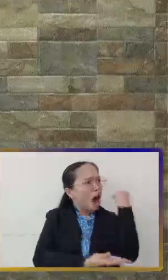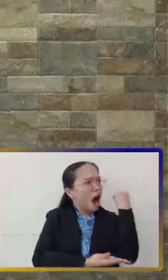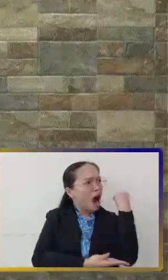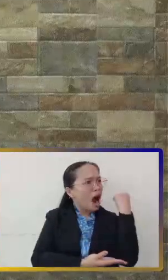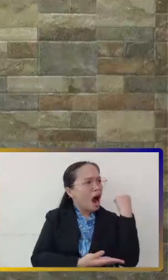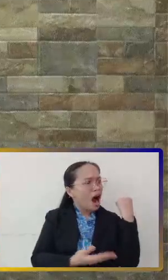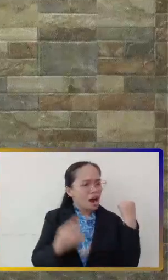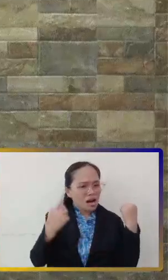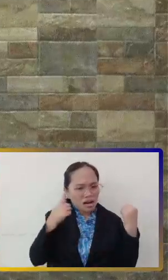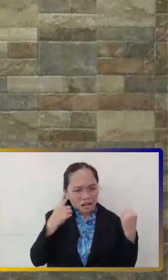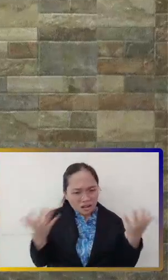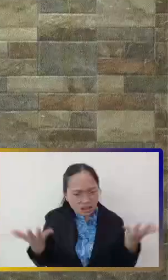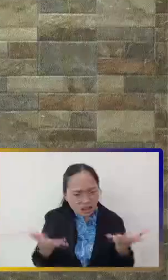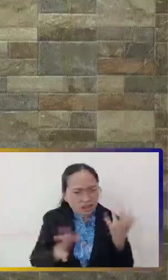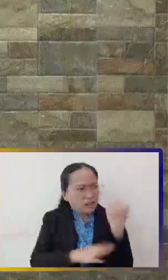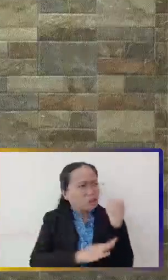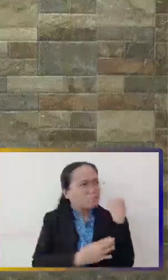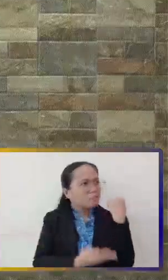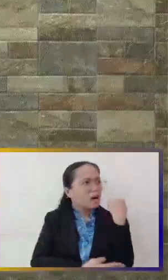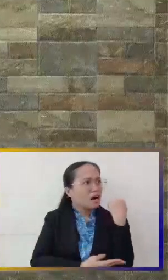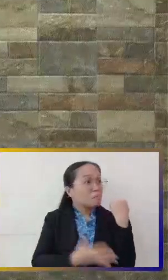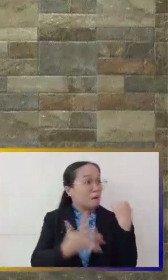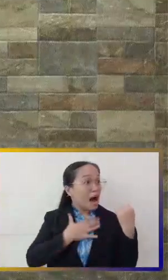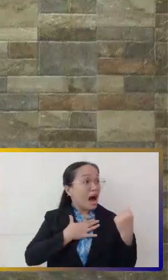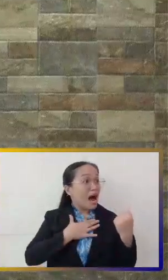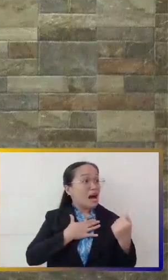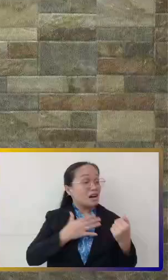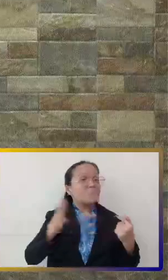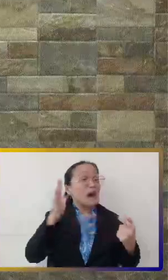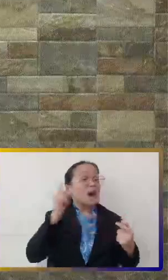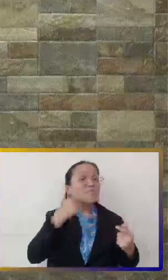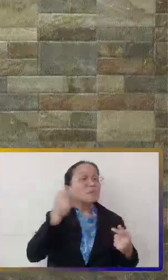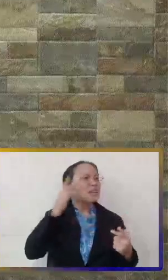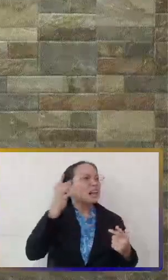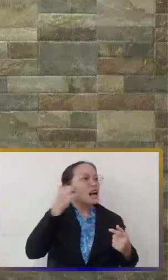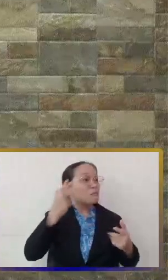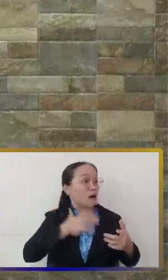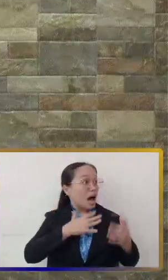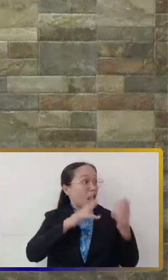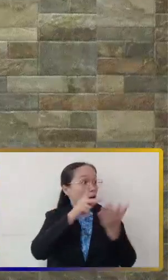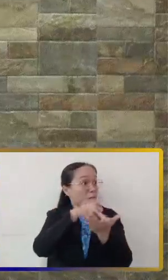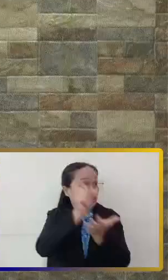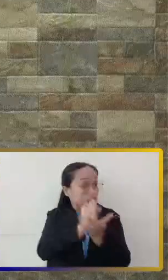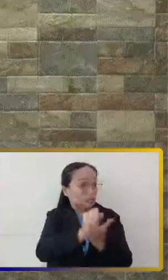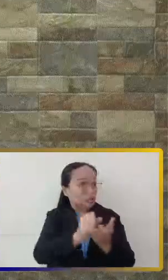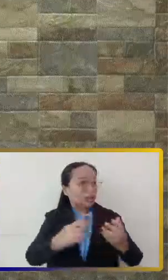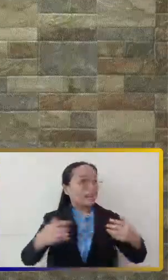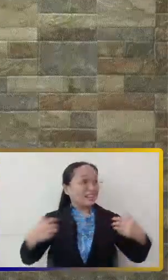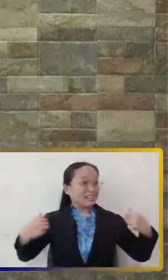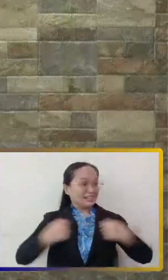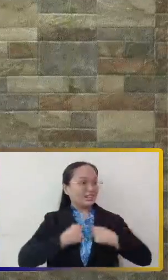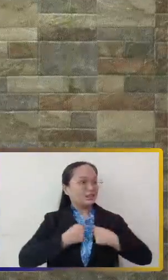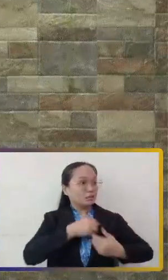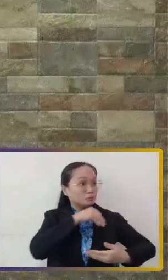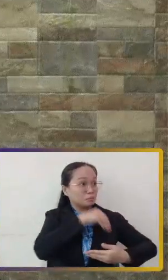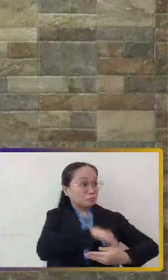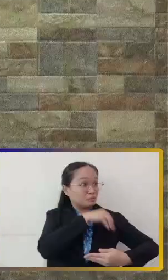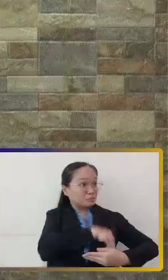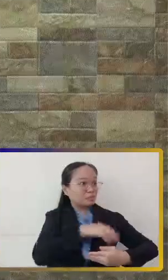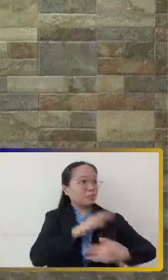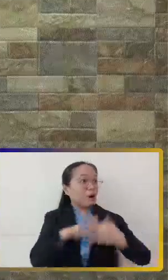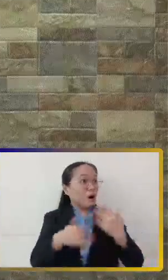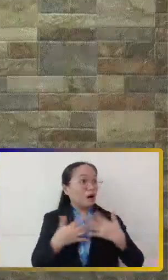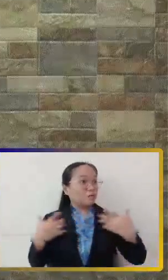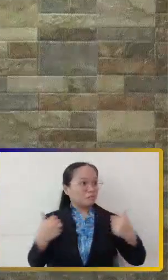I thought. Pero mabuti lang yung passport ko, nasa jacket ko, nasa coat ko. Pero nandoon lahat ng pera ko, siguro may